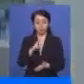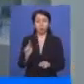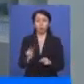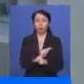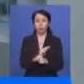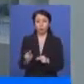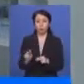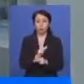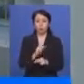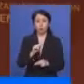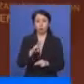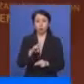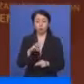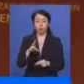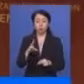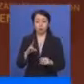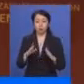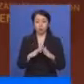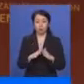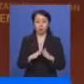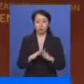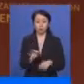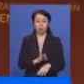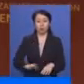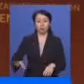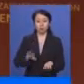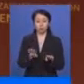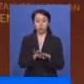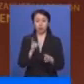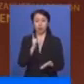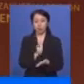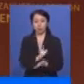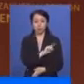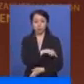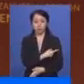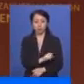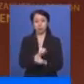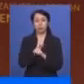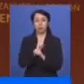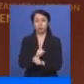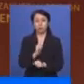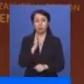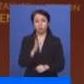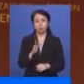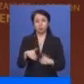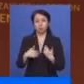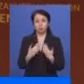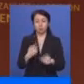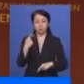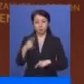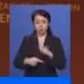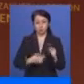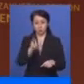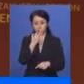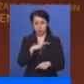лечится амбулаторно на дому. На амбулаторном уровне за счет средств обязательного медицинского страхования предусмотрено обеспечение следующих